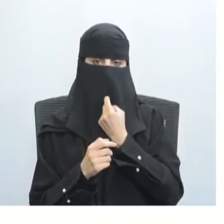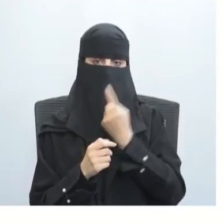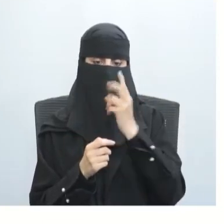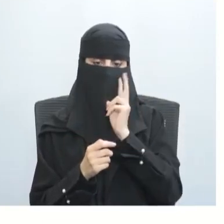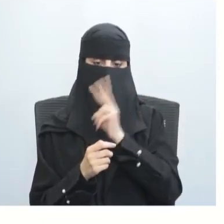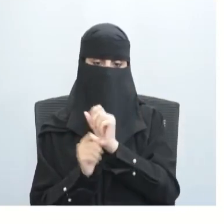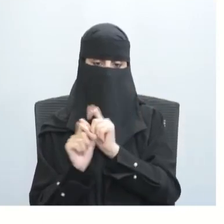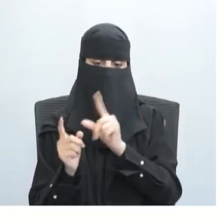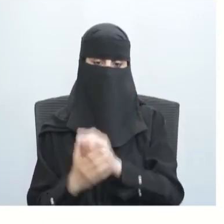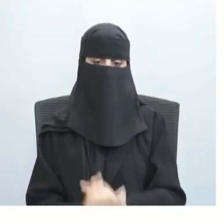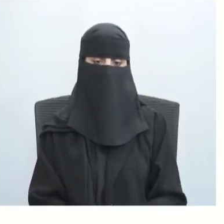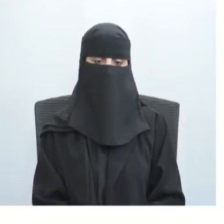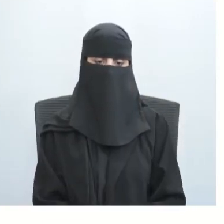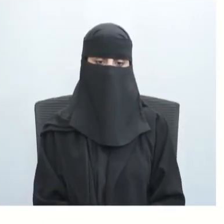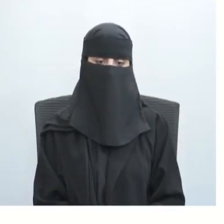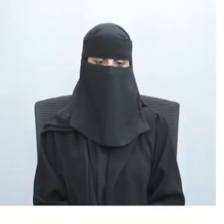تطبيق